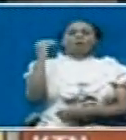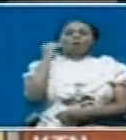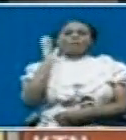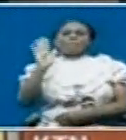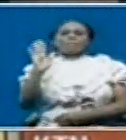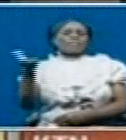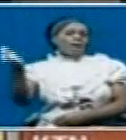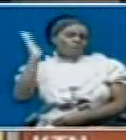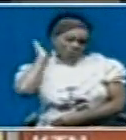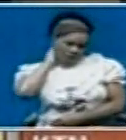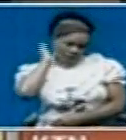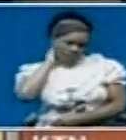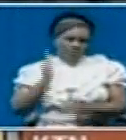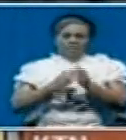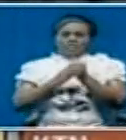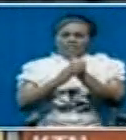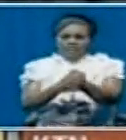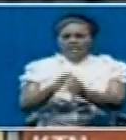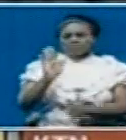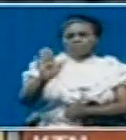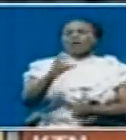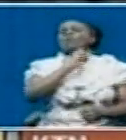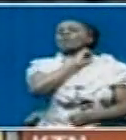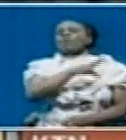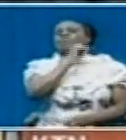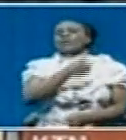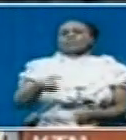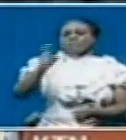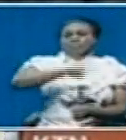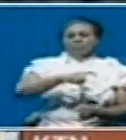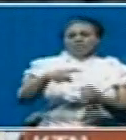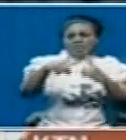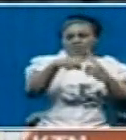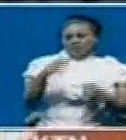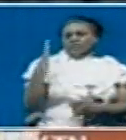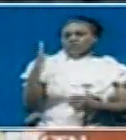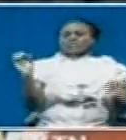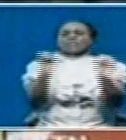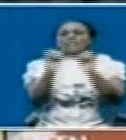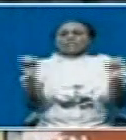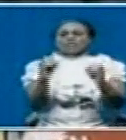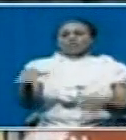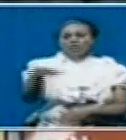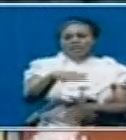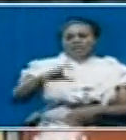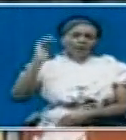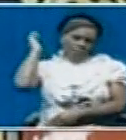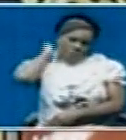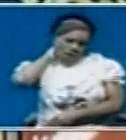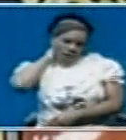Mukuyu, Murang'a. Viongozi wa eneo hilo wamelalamikia ongezeko la visa vya utovu usalama katika kaunti